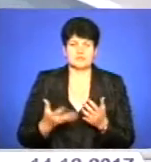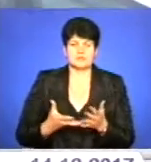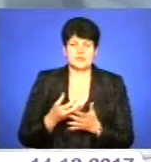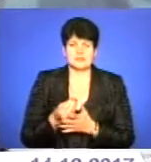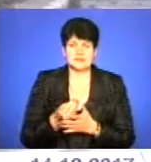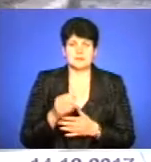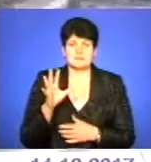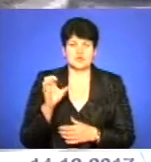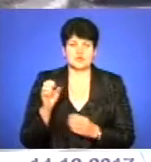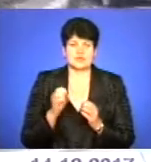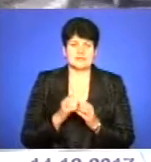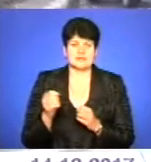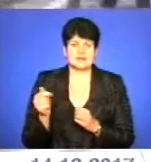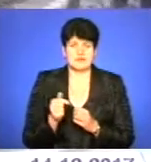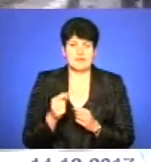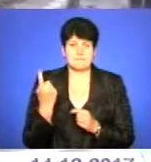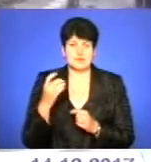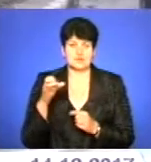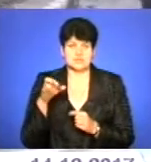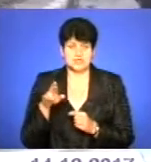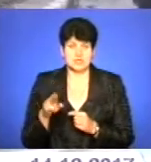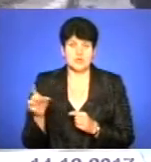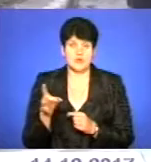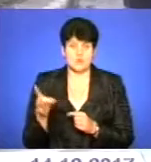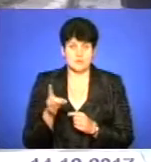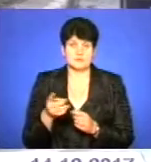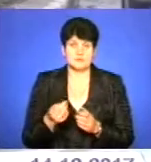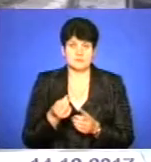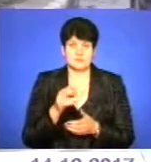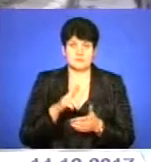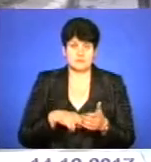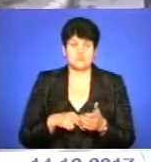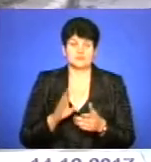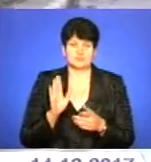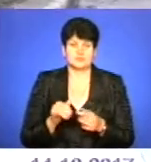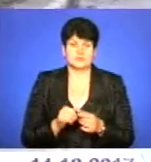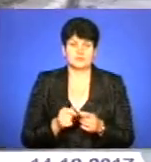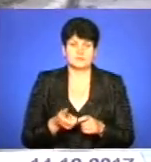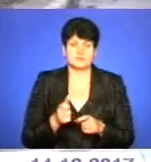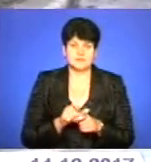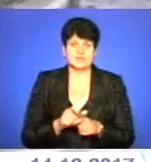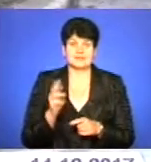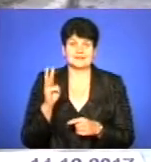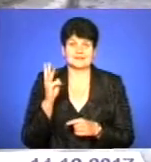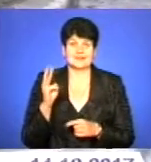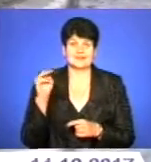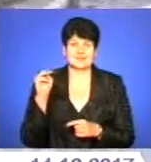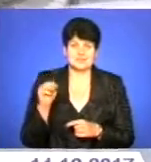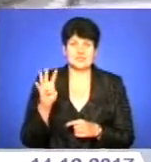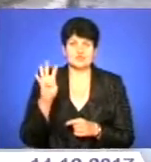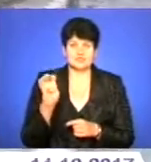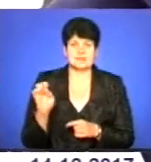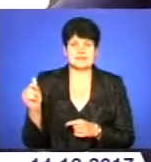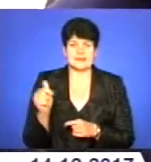штраф 510 гривень, а з 1 січня розмір адміністративних стягнень за це порушення становитиме 3400